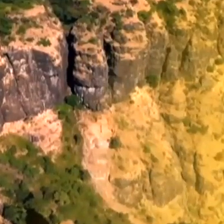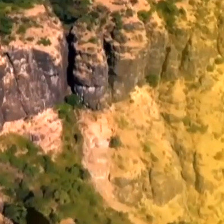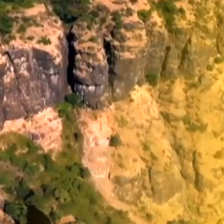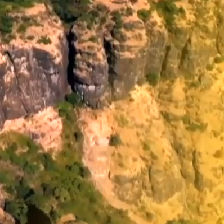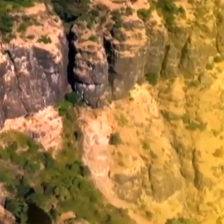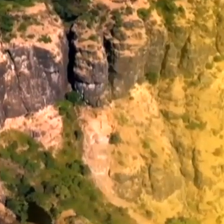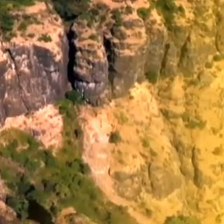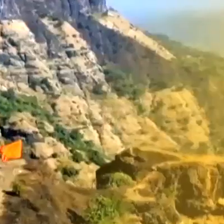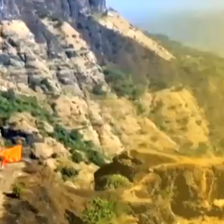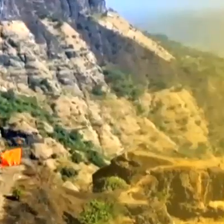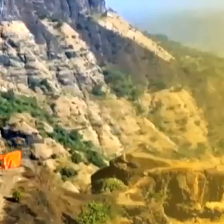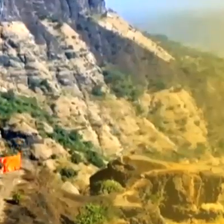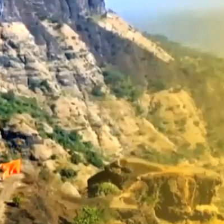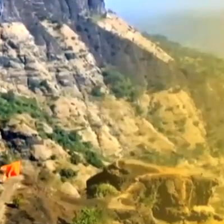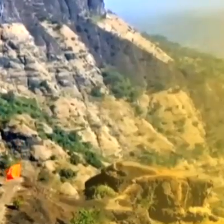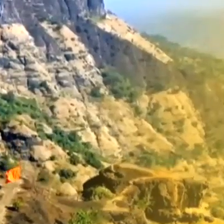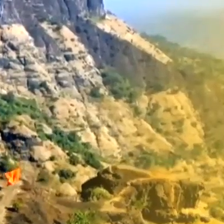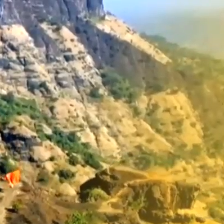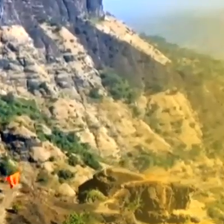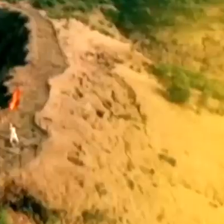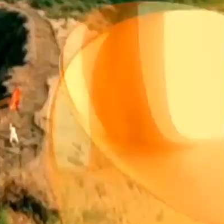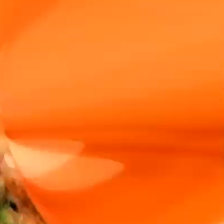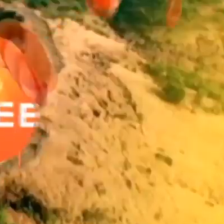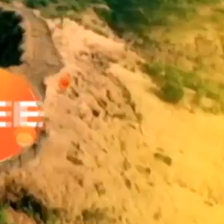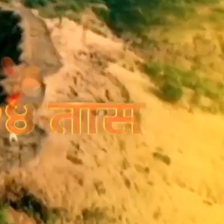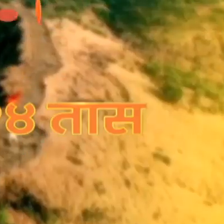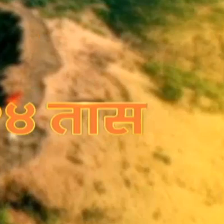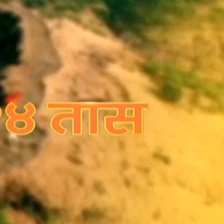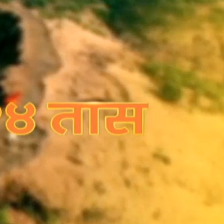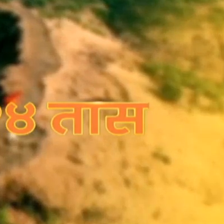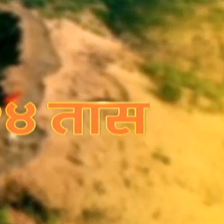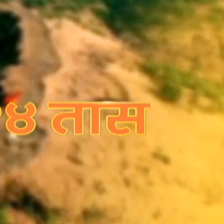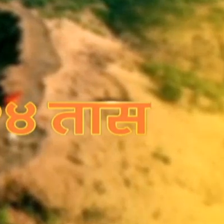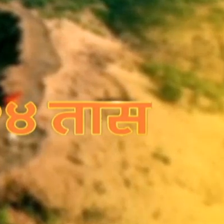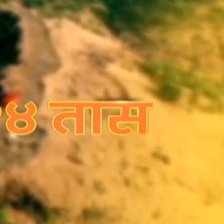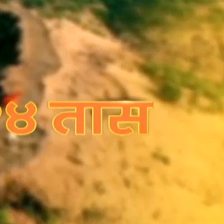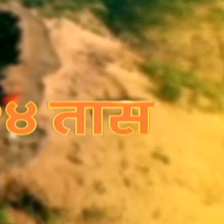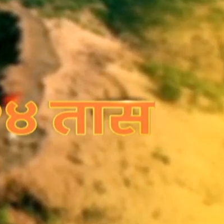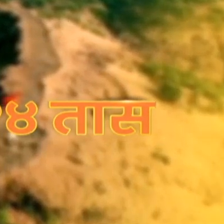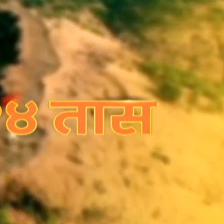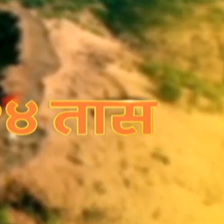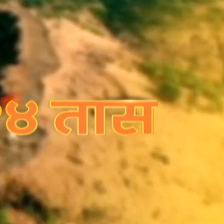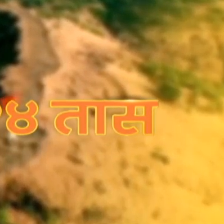तास सह्याद्री की ऊंची म तास स